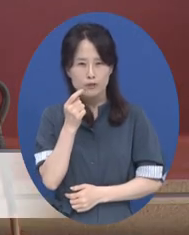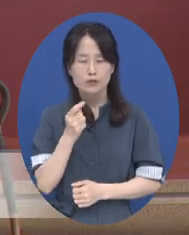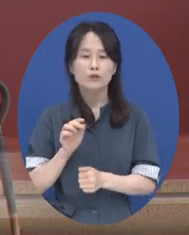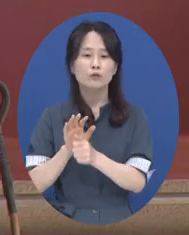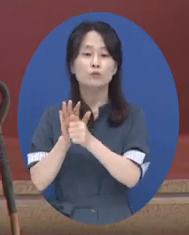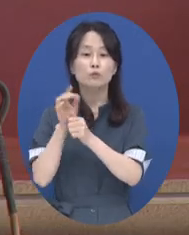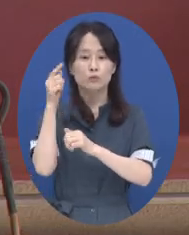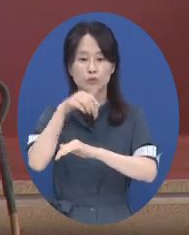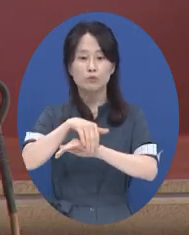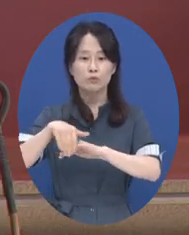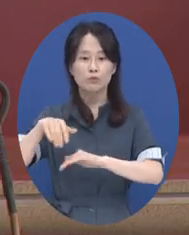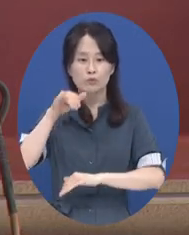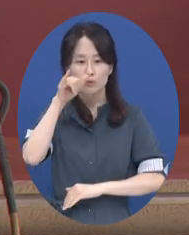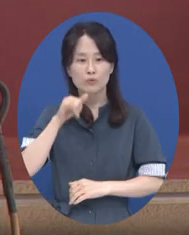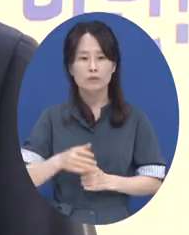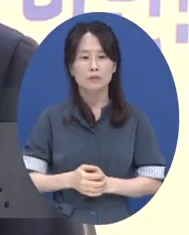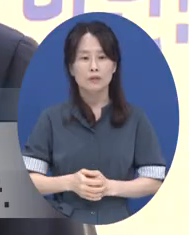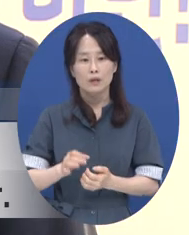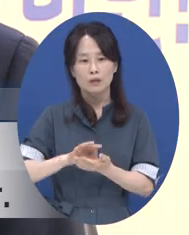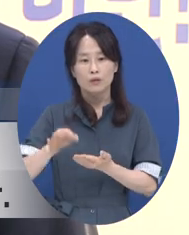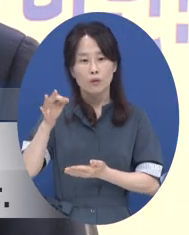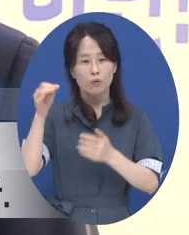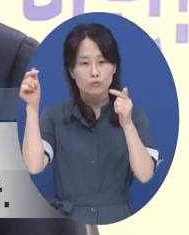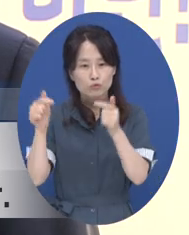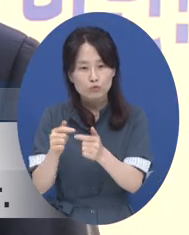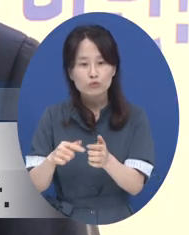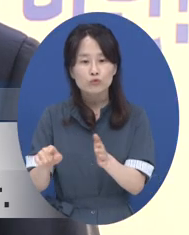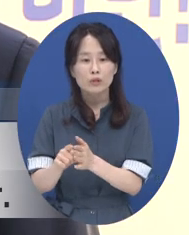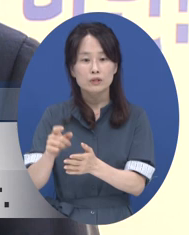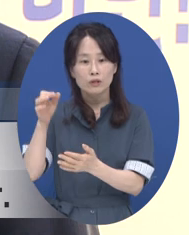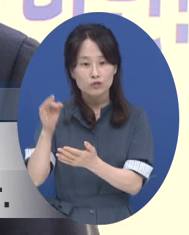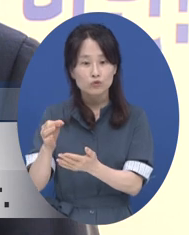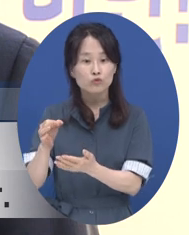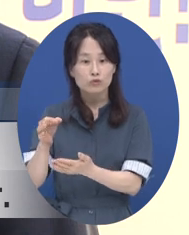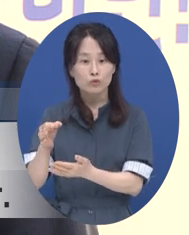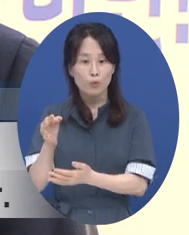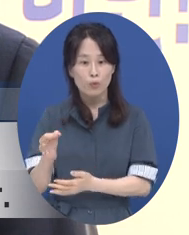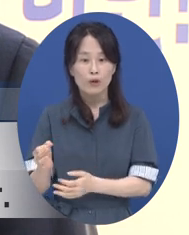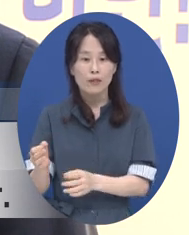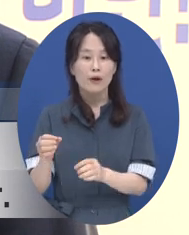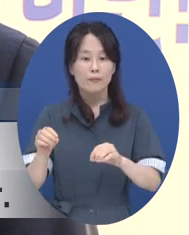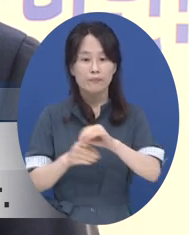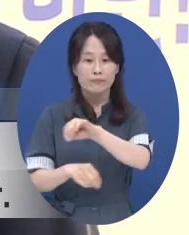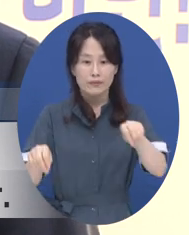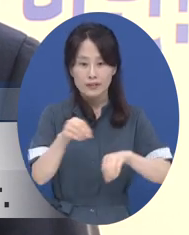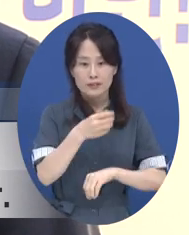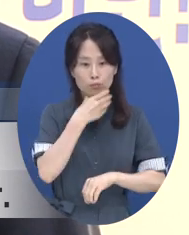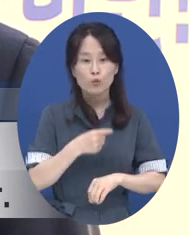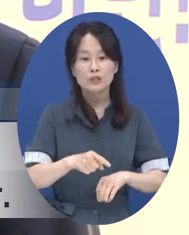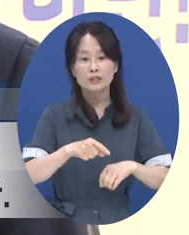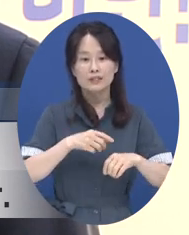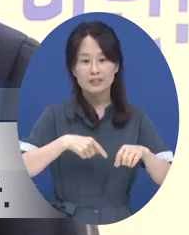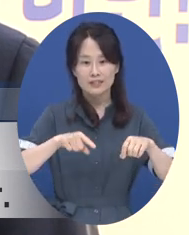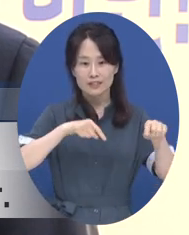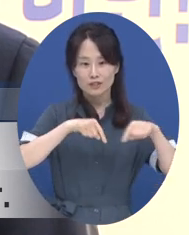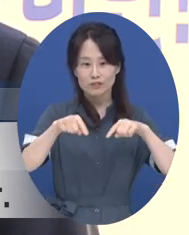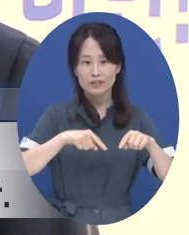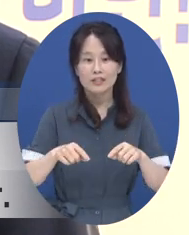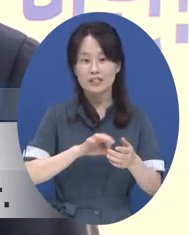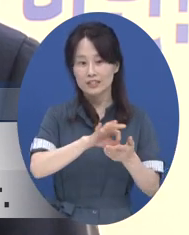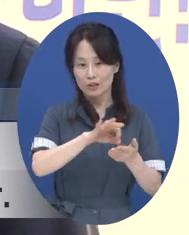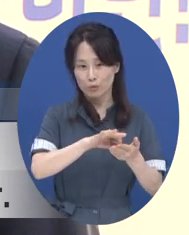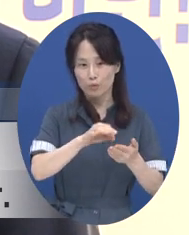관리가 이뤄지도록 한다는 계획입니다. 간접비 최소화로 절감된 비용을 복지 정책 등 도민들에게 환원할 수